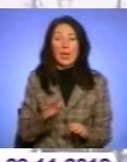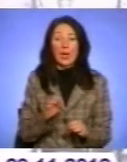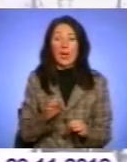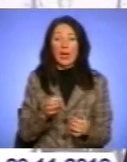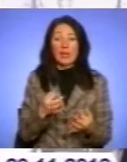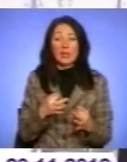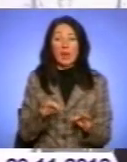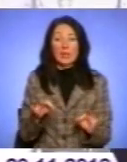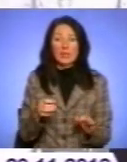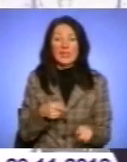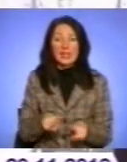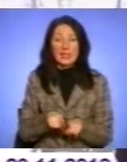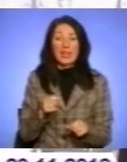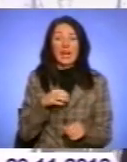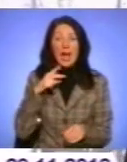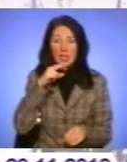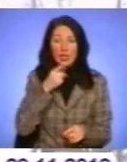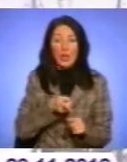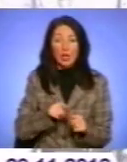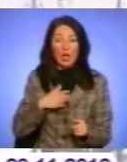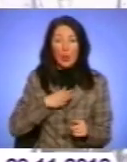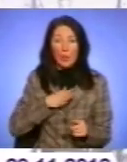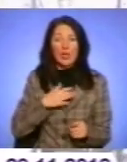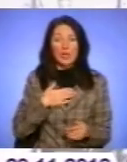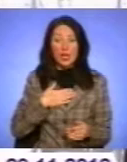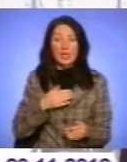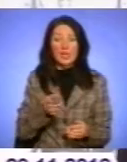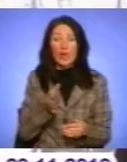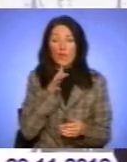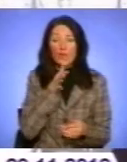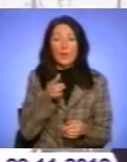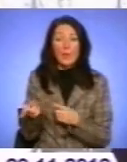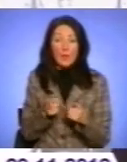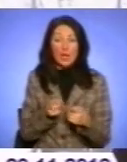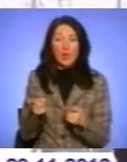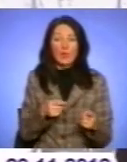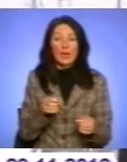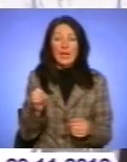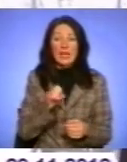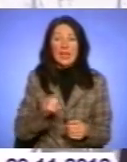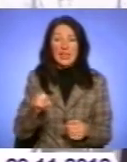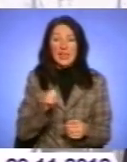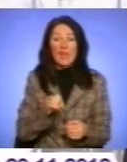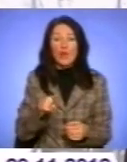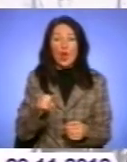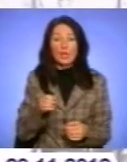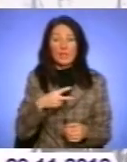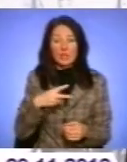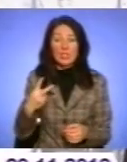тех ошибок, которые были у нас во время подготовки Евро-2012. И, конечно, мы